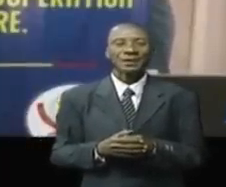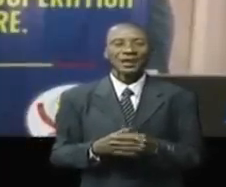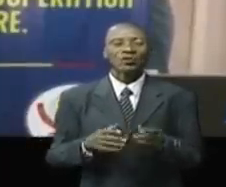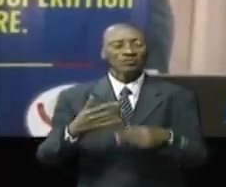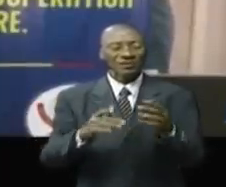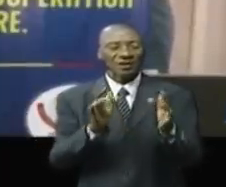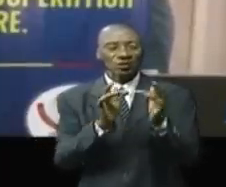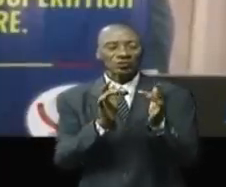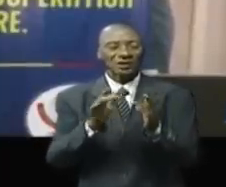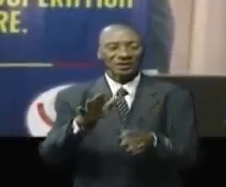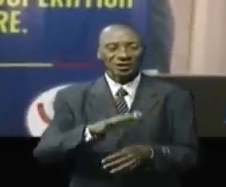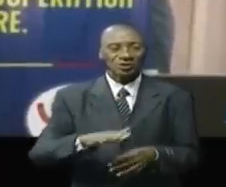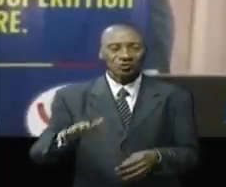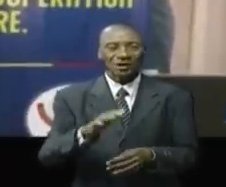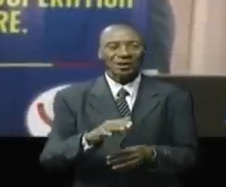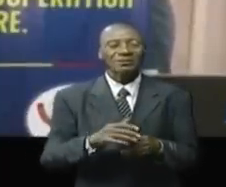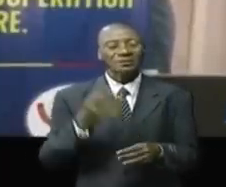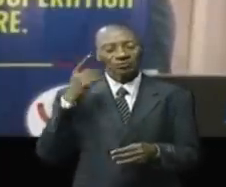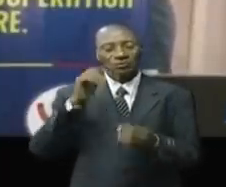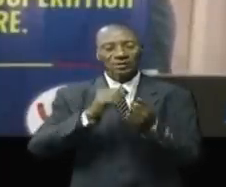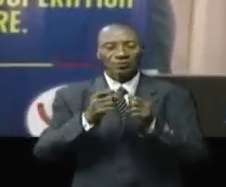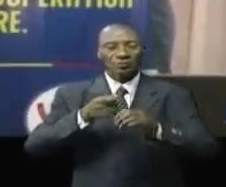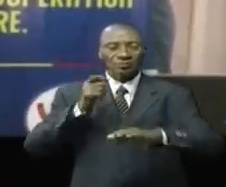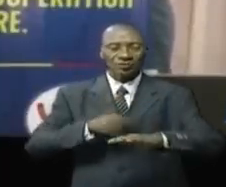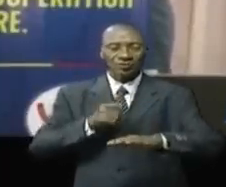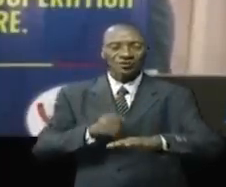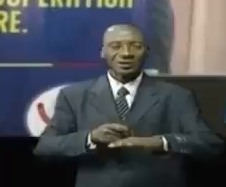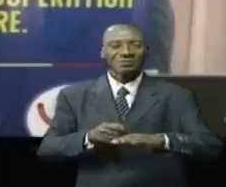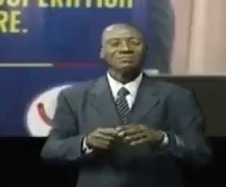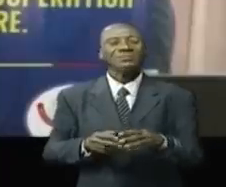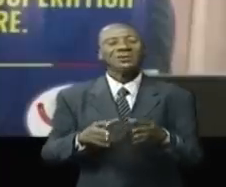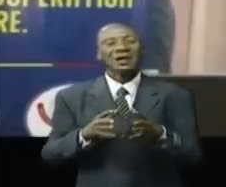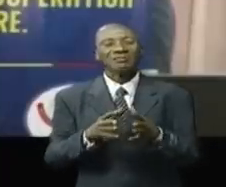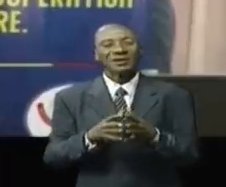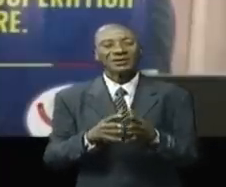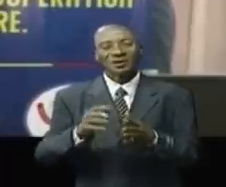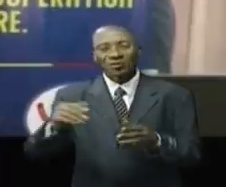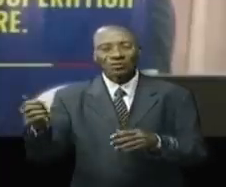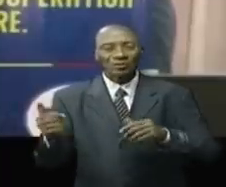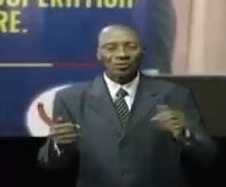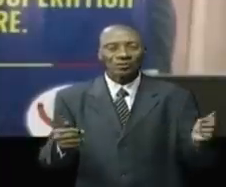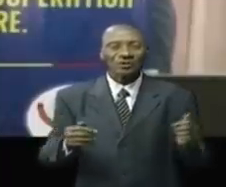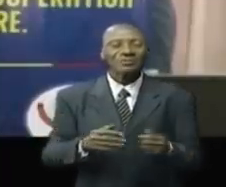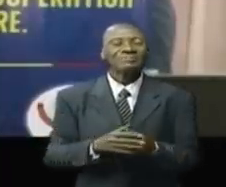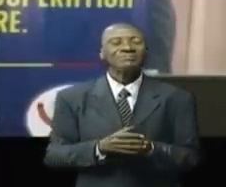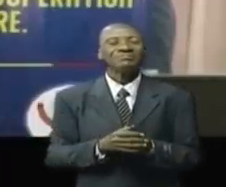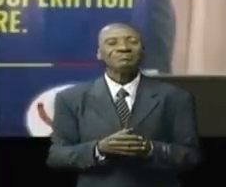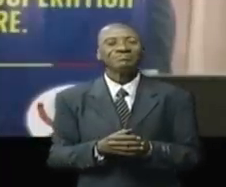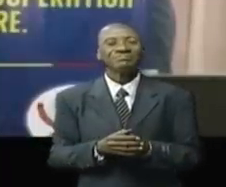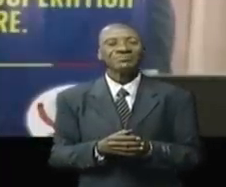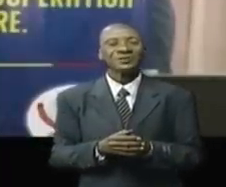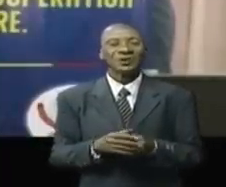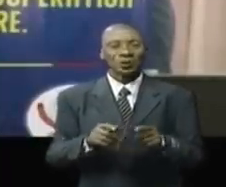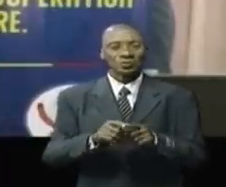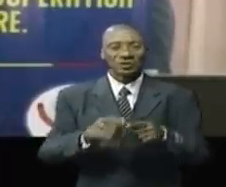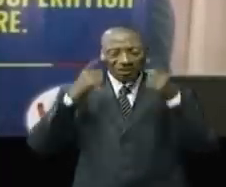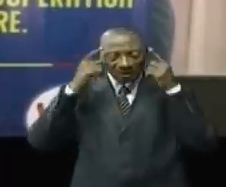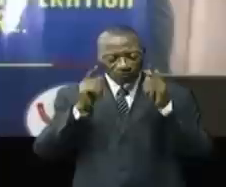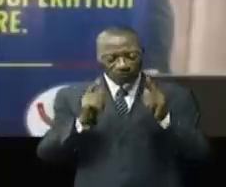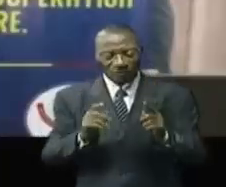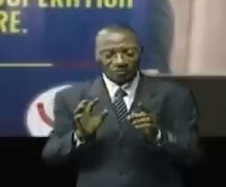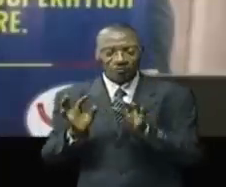national pour l'entraide judiciaire dans toute législation interne pertinente, les traités bilatéraux et les conventions